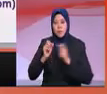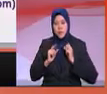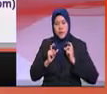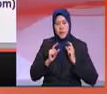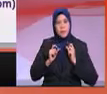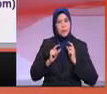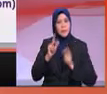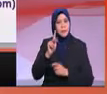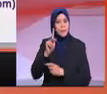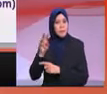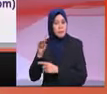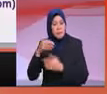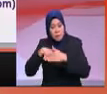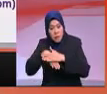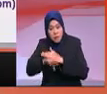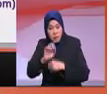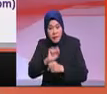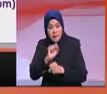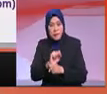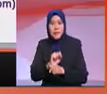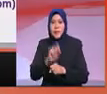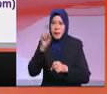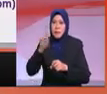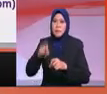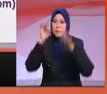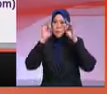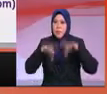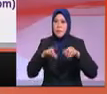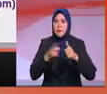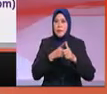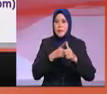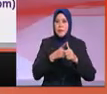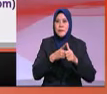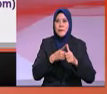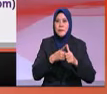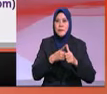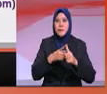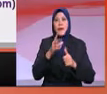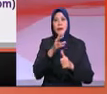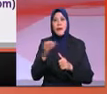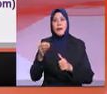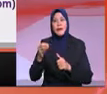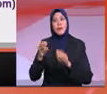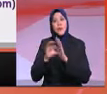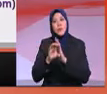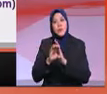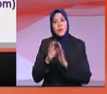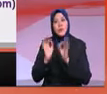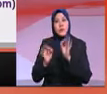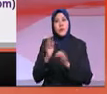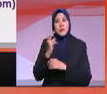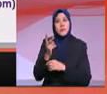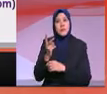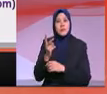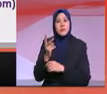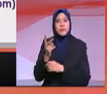di kementerian yang nak masuk kerja, kita juga saring. Dan workplace screening, contohnya kalau kita lihat kepada